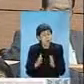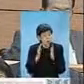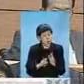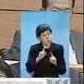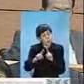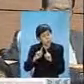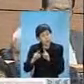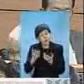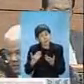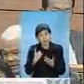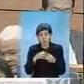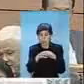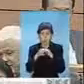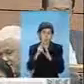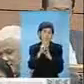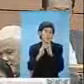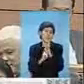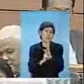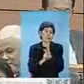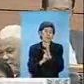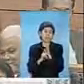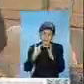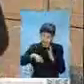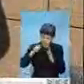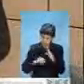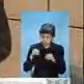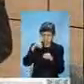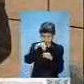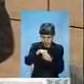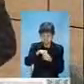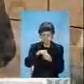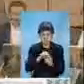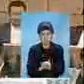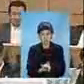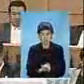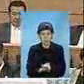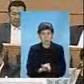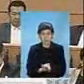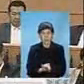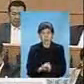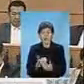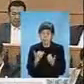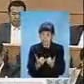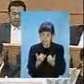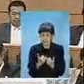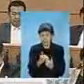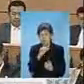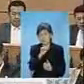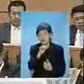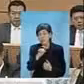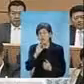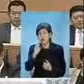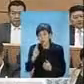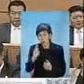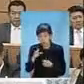แวดวงโดยเฉพาะในวงกฎหมายวงตุลาการเข้าไปอยู่ในนั้นภายหลังสมาชิกสภาร่างรัฐธร